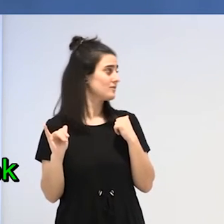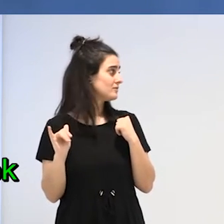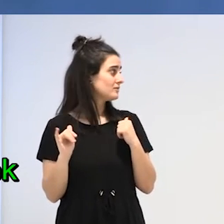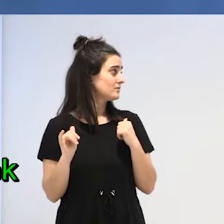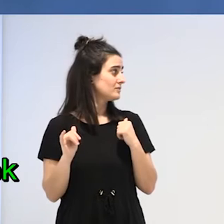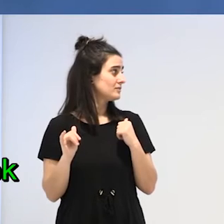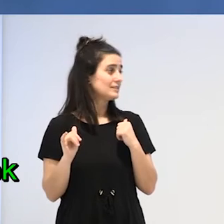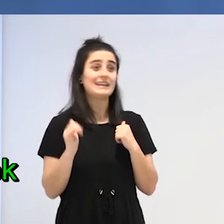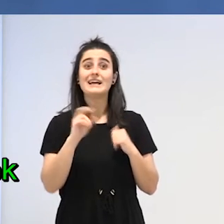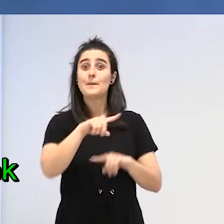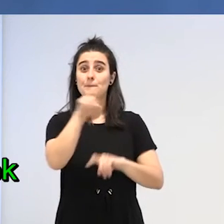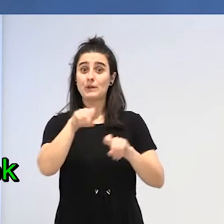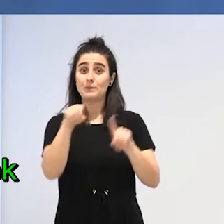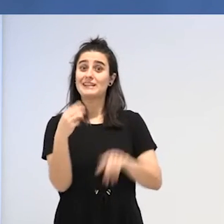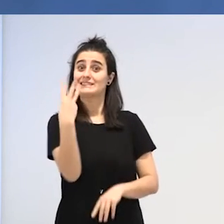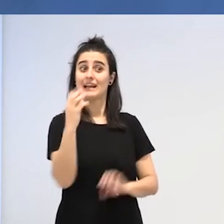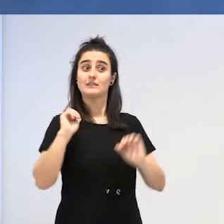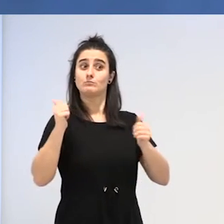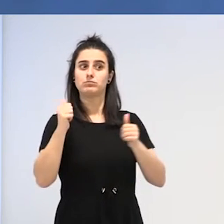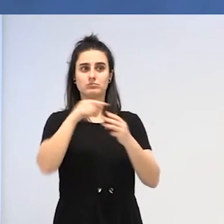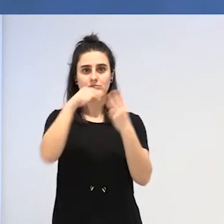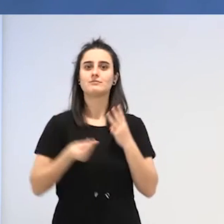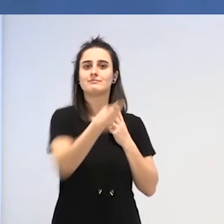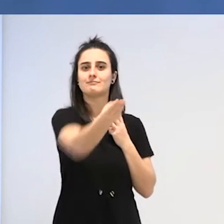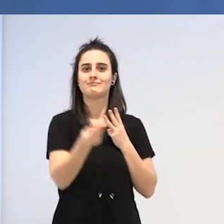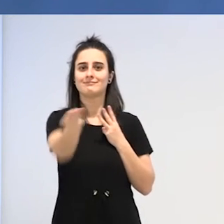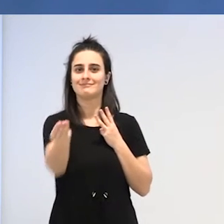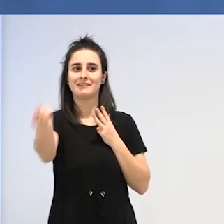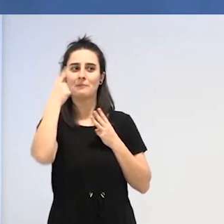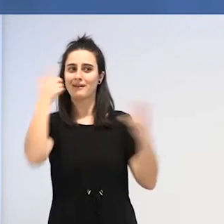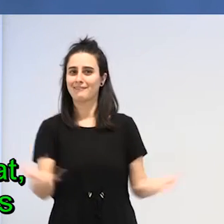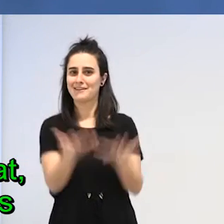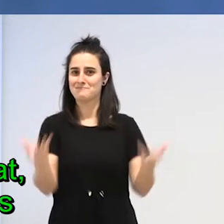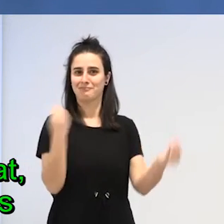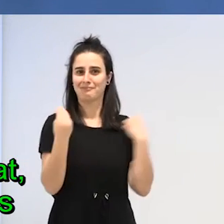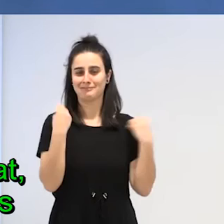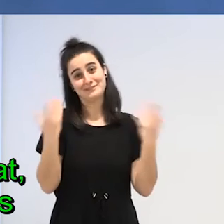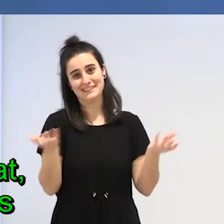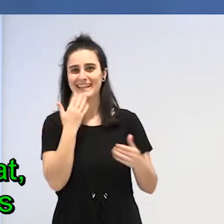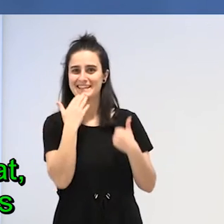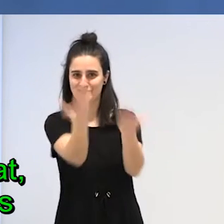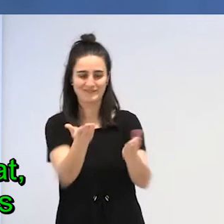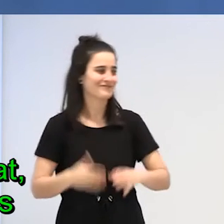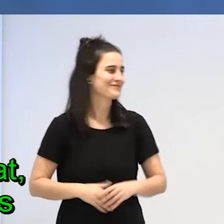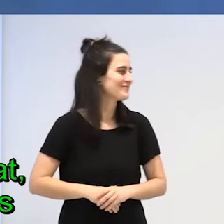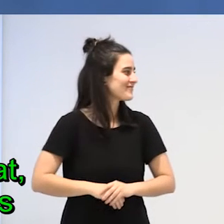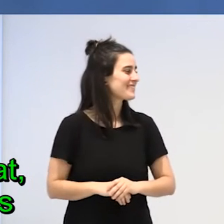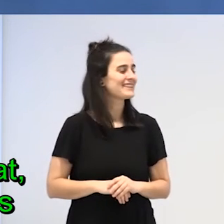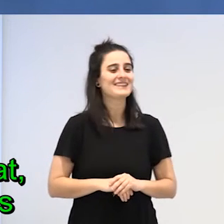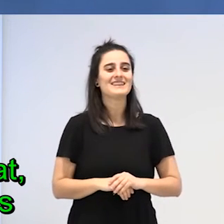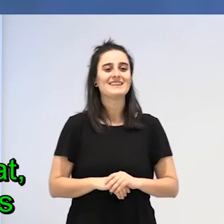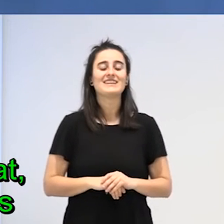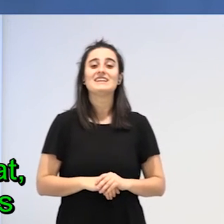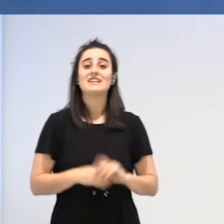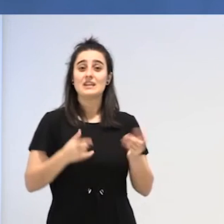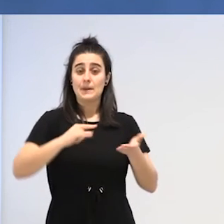lehenengo hiru galderek bat jasoko dute. Animatzeko. Proiektuan Arantxa Mendiarat, Idoia